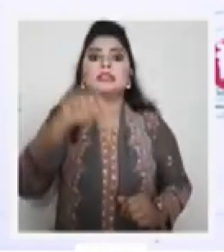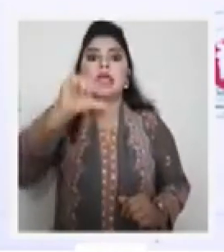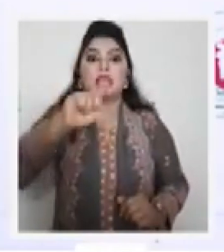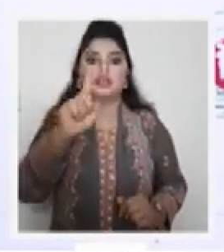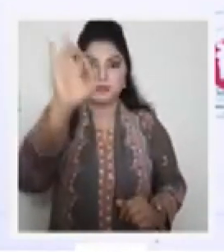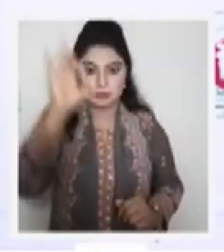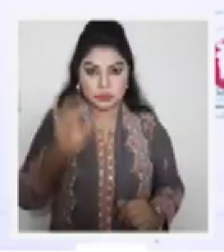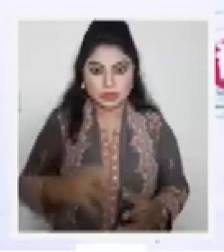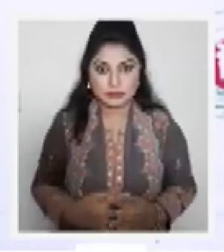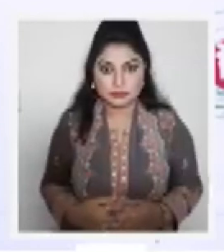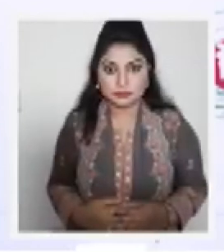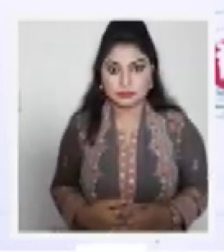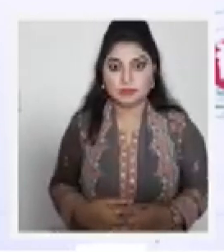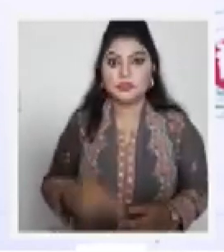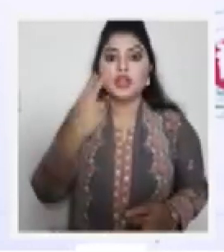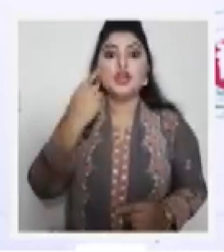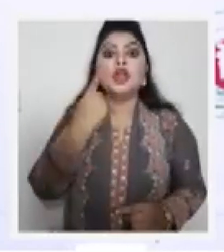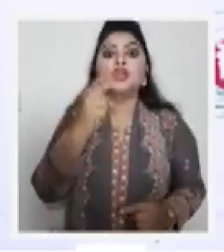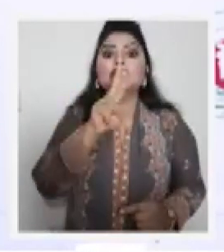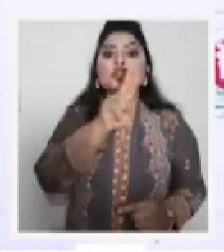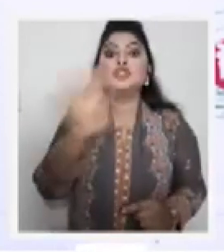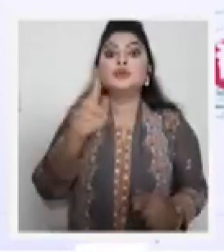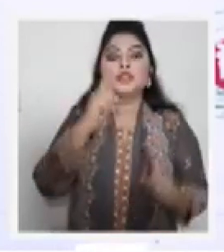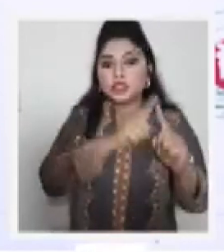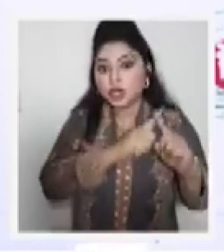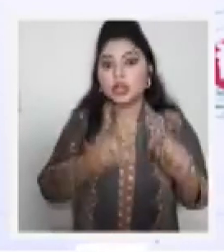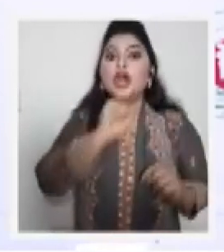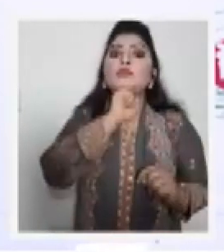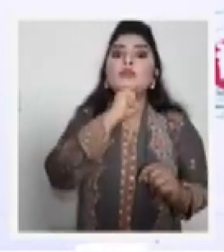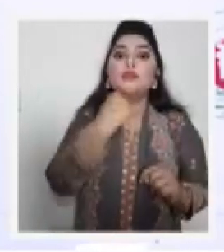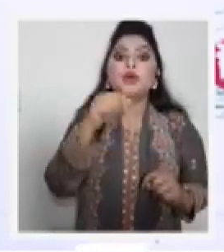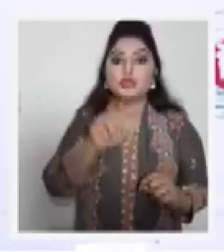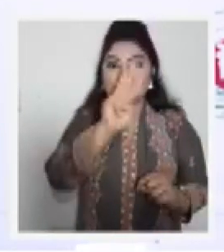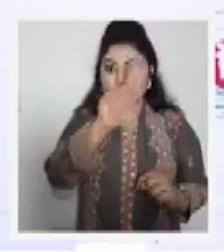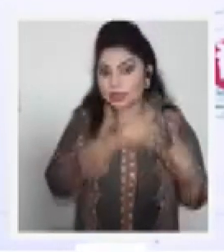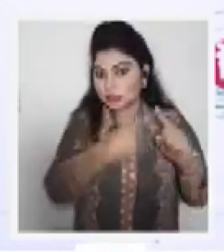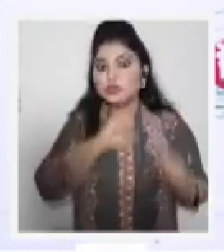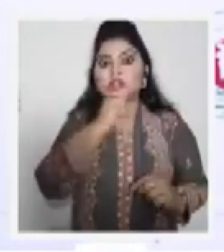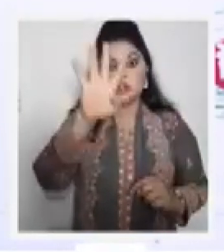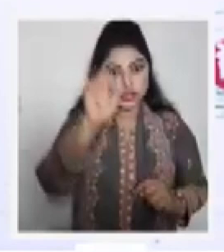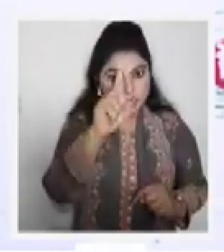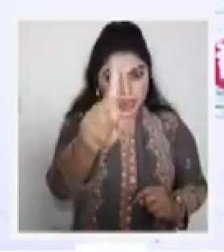78.88%, নারী 599 জন, 21.12%।